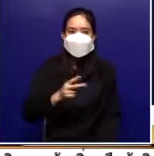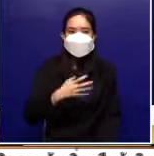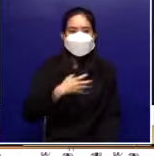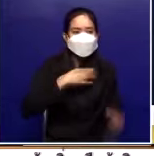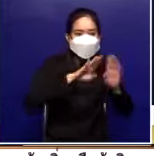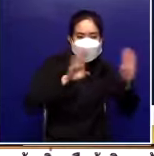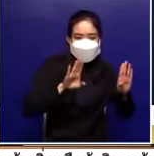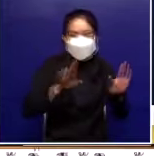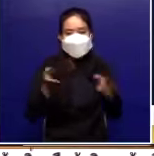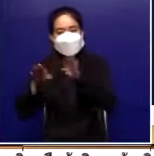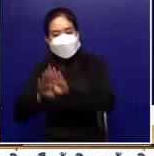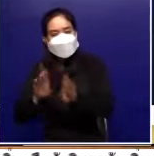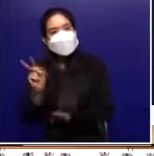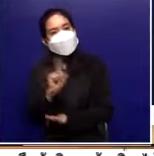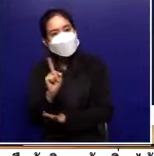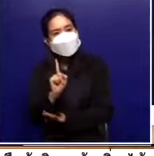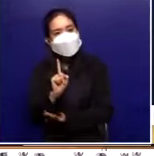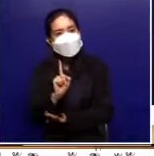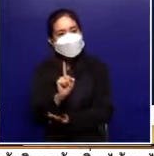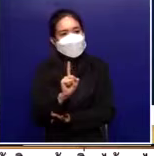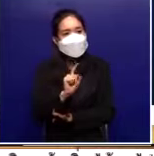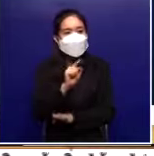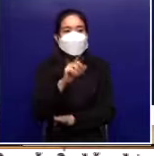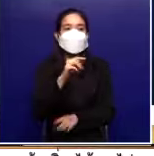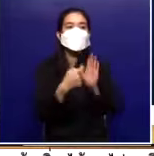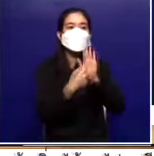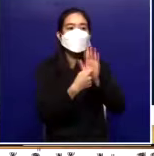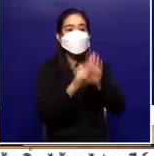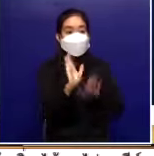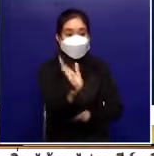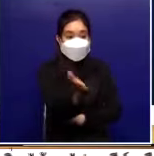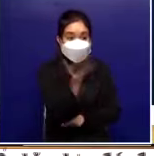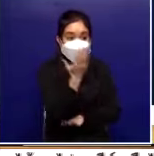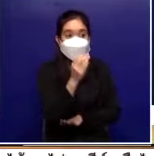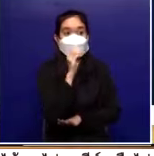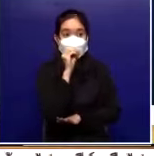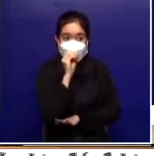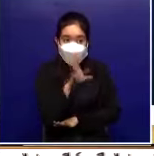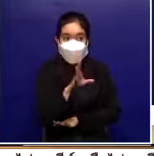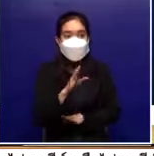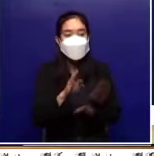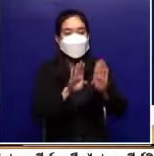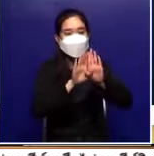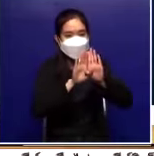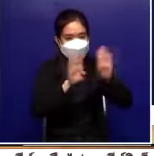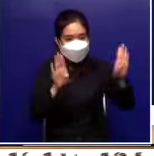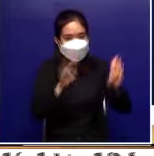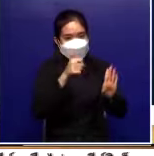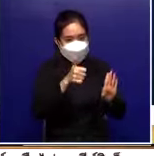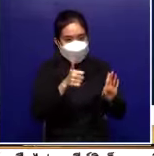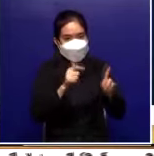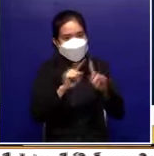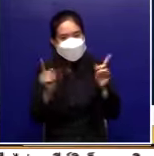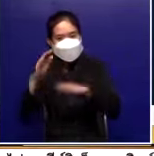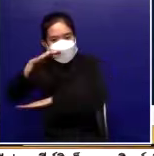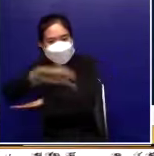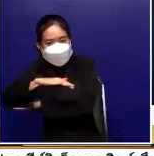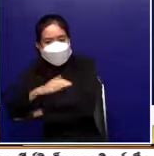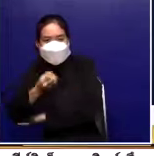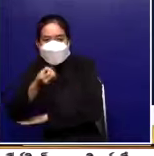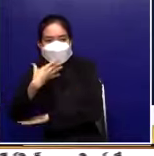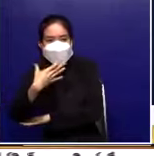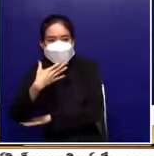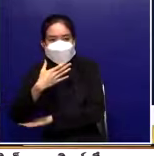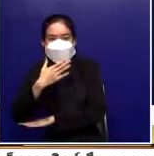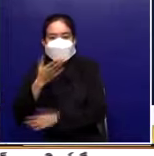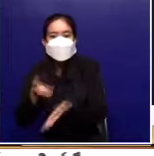เลิกนี่เนี่ยมาเช้าเนี่ยเห็นไหมฮะดีใจเผลอแป๊บเดียวตกเย็นไม่ให้เปิดอีกละนี่อยู่ประเ